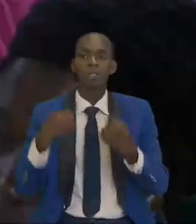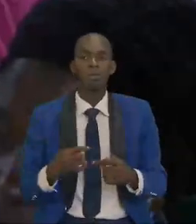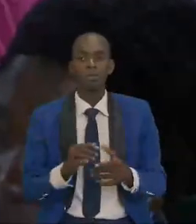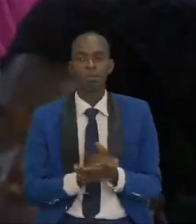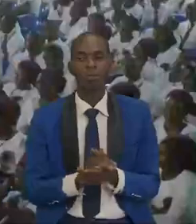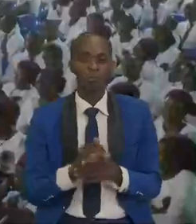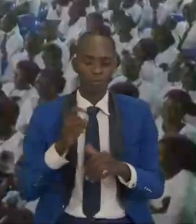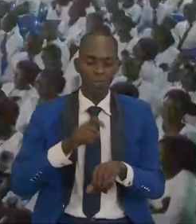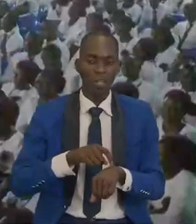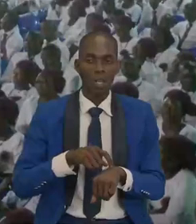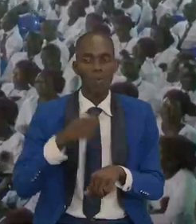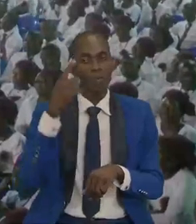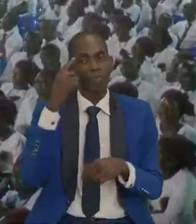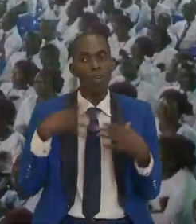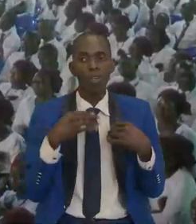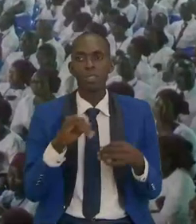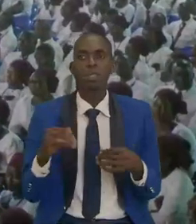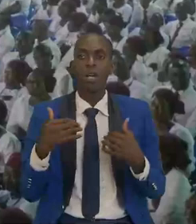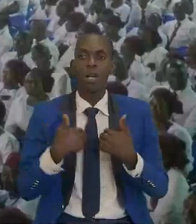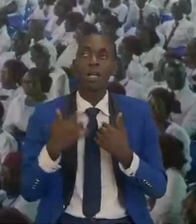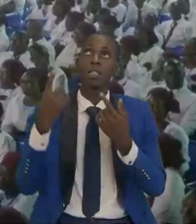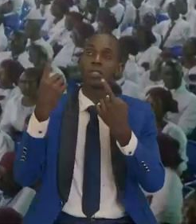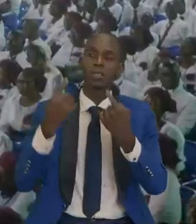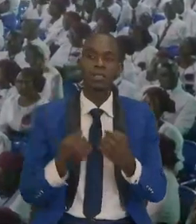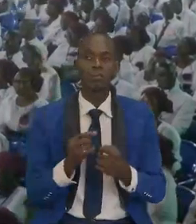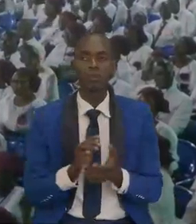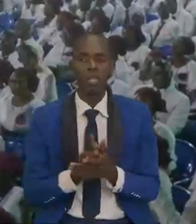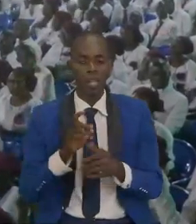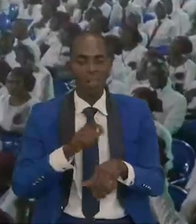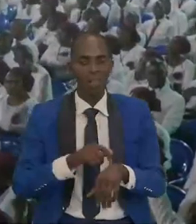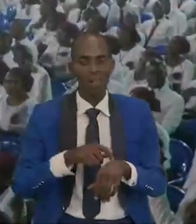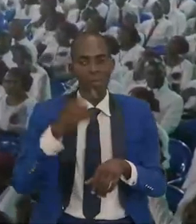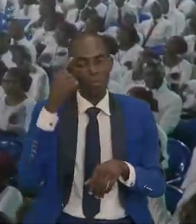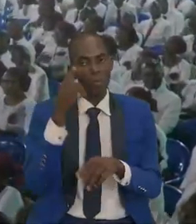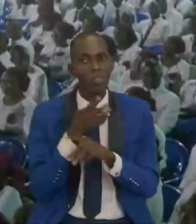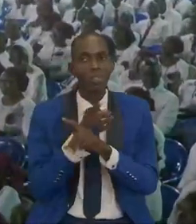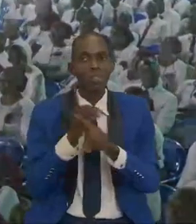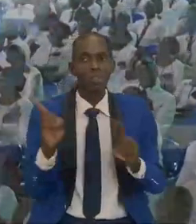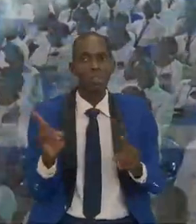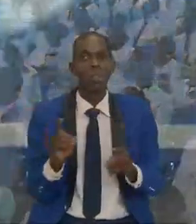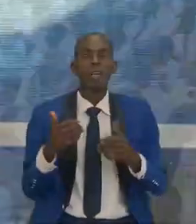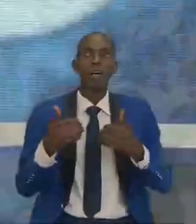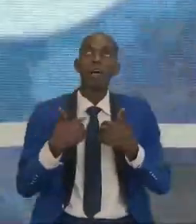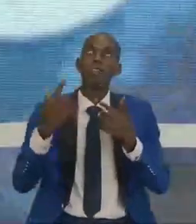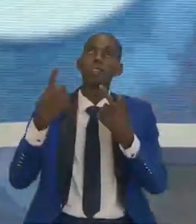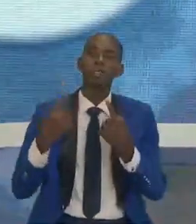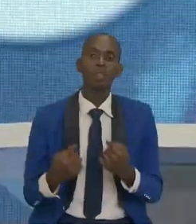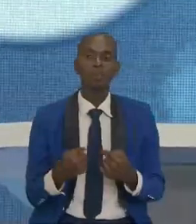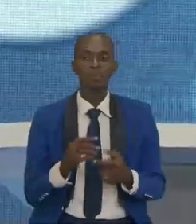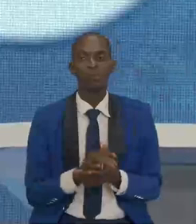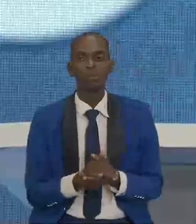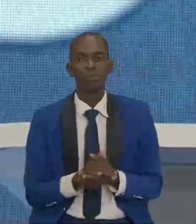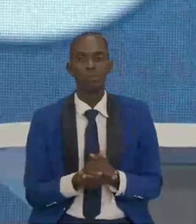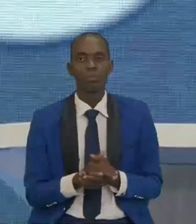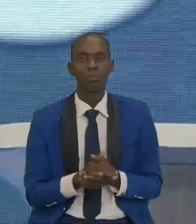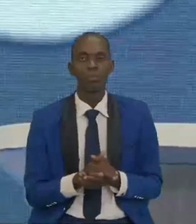L'heure pour le salut a sonné. L'heure pour la guérison sonne maintenant. L'heure pour